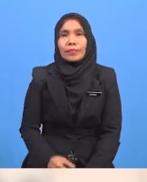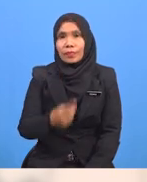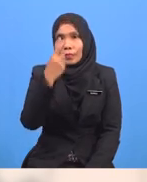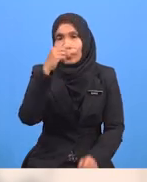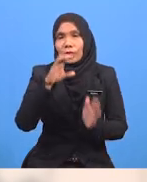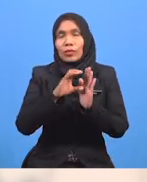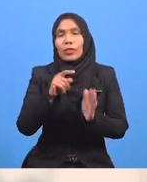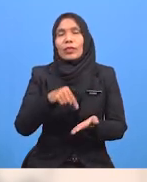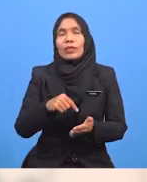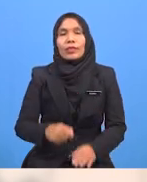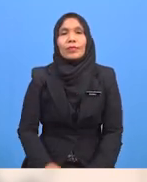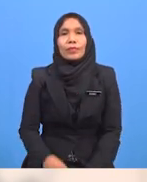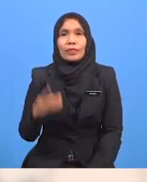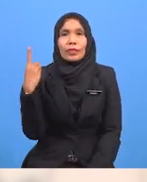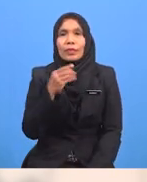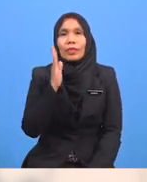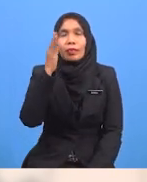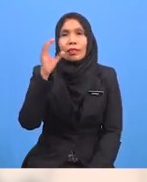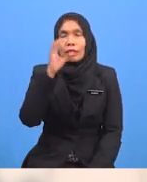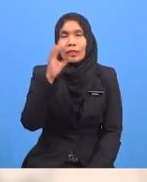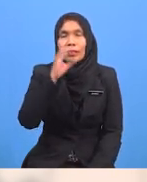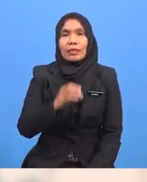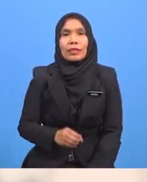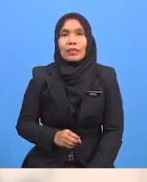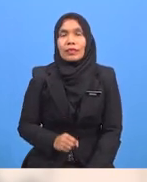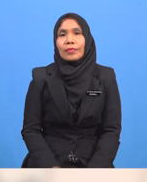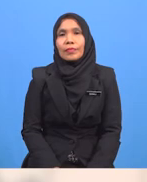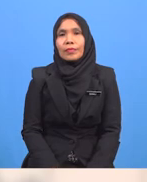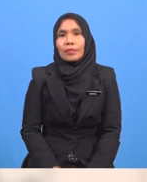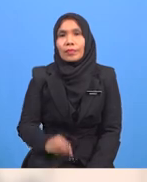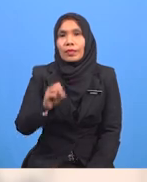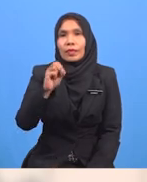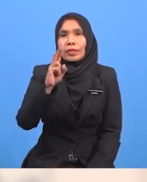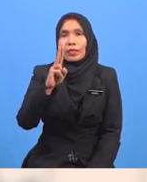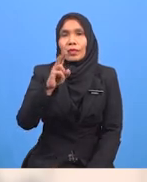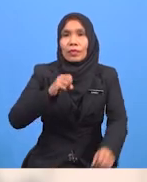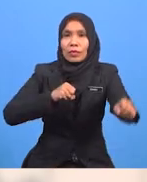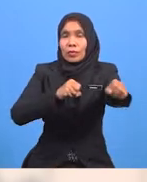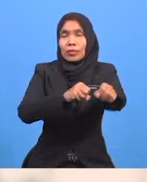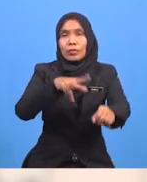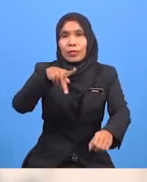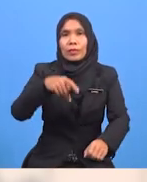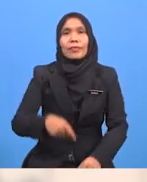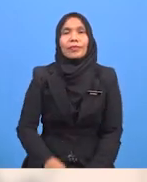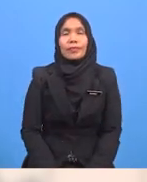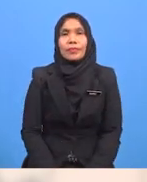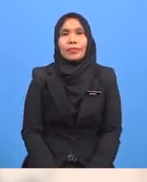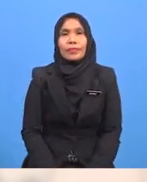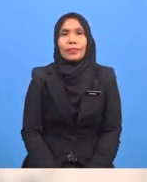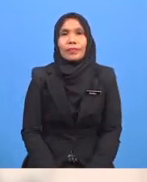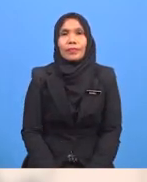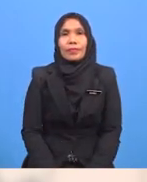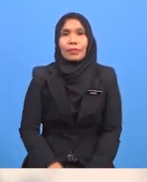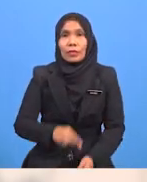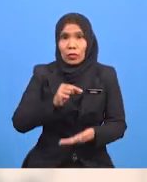kita akan mencari sudut kandung Pi kita mulakan dengan menulis petua cosinus